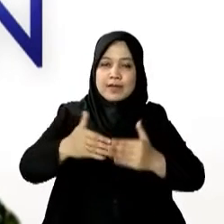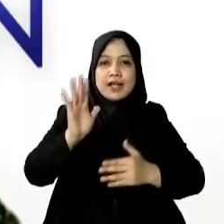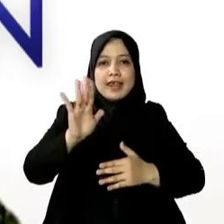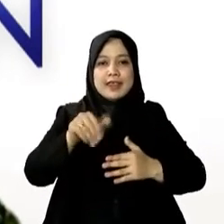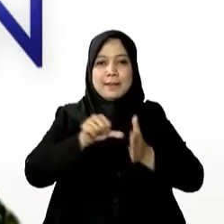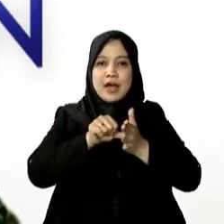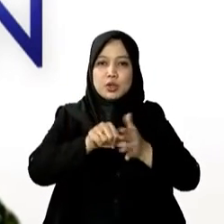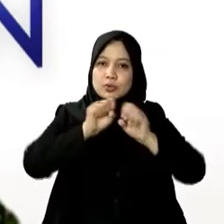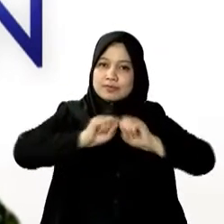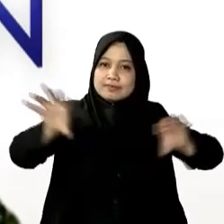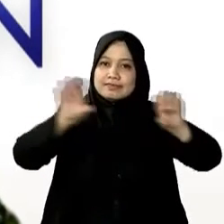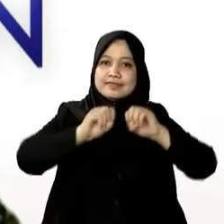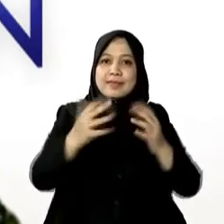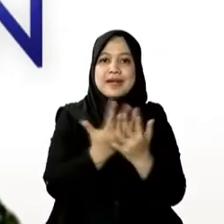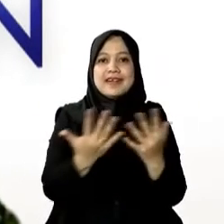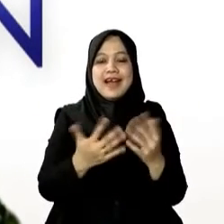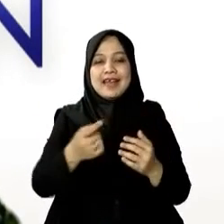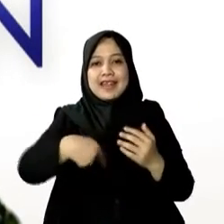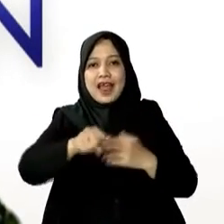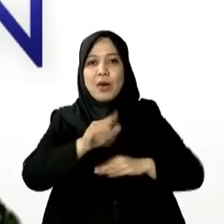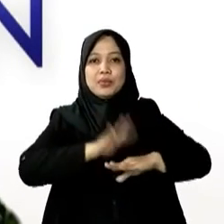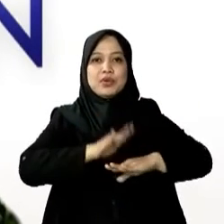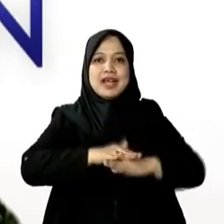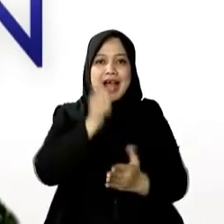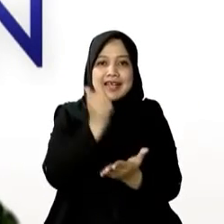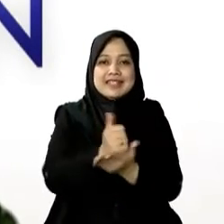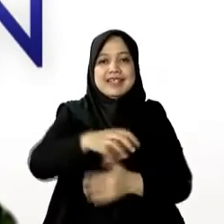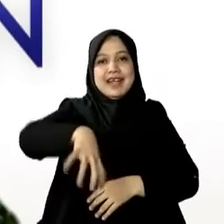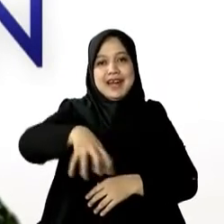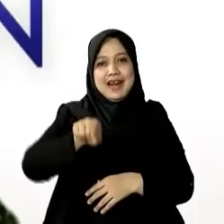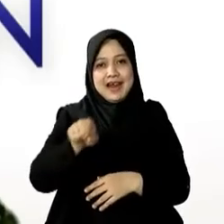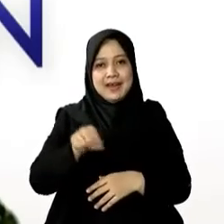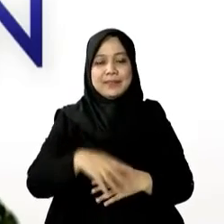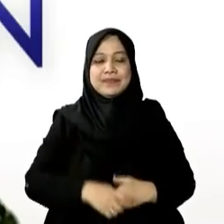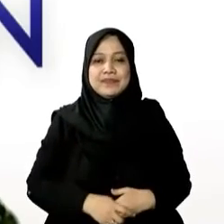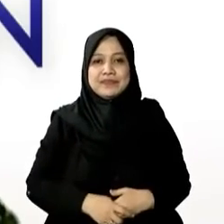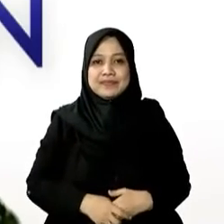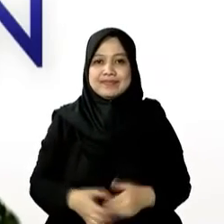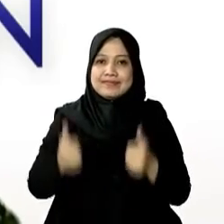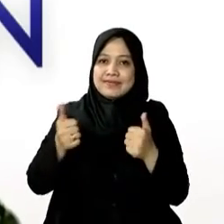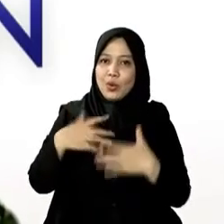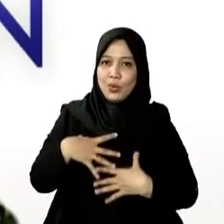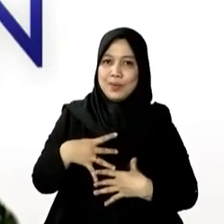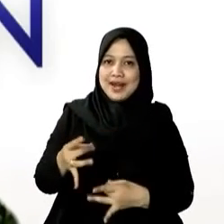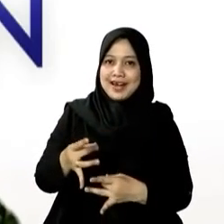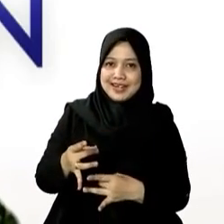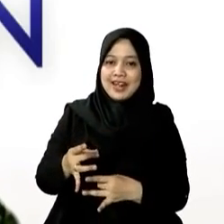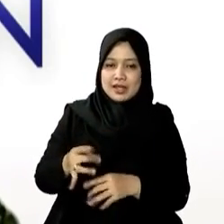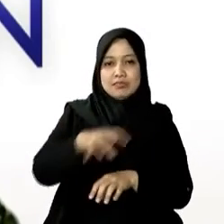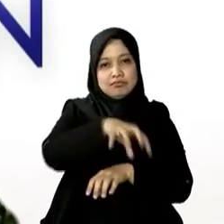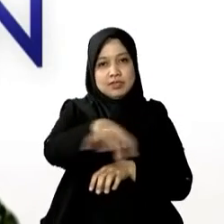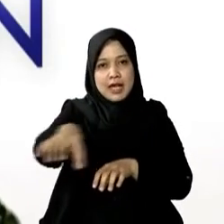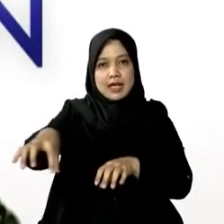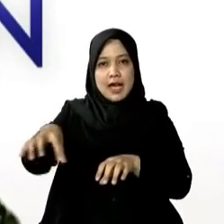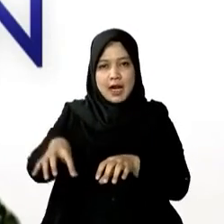melalui dari pantai refund lokal ataupun setempat titik titik menarik sekali ya pasti setiap masing-masing